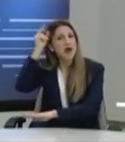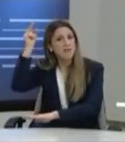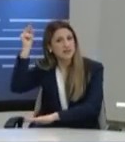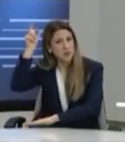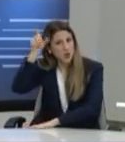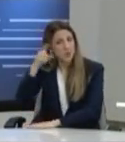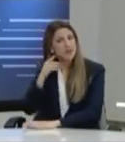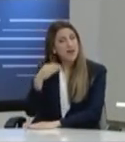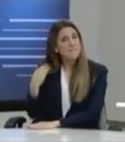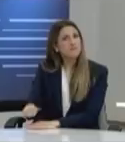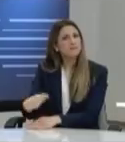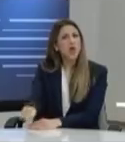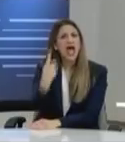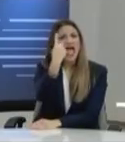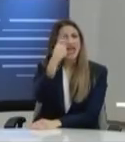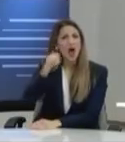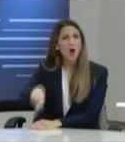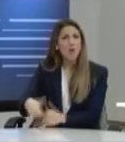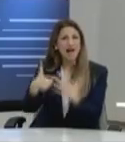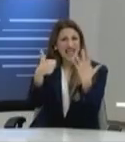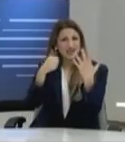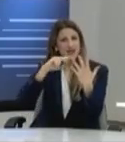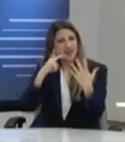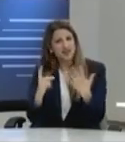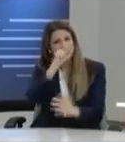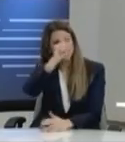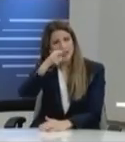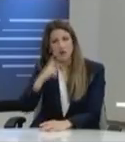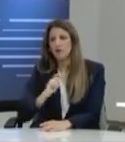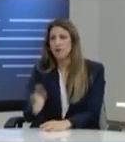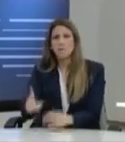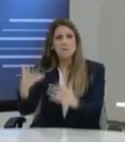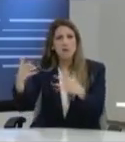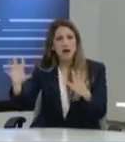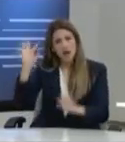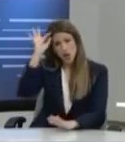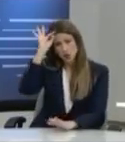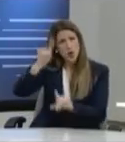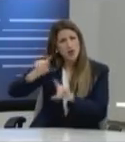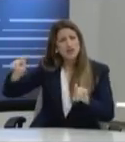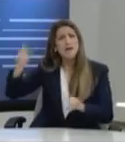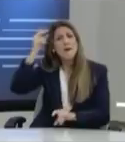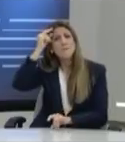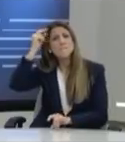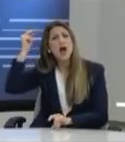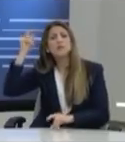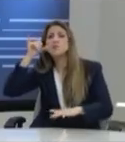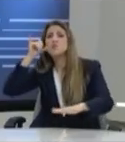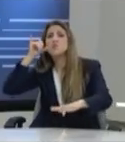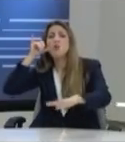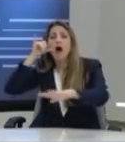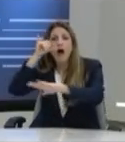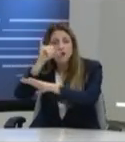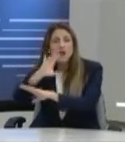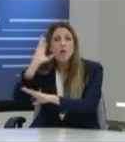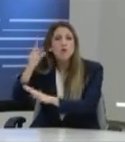και προσέφερε 1,6 δισεκατομμύρια ευρώ ώστε το πανεπιστήμιο Johns Hopkins μονίμως και για πάντα